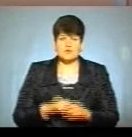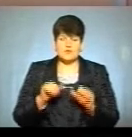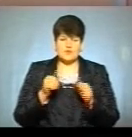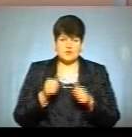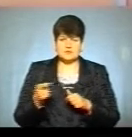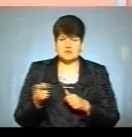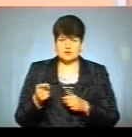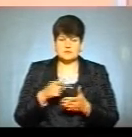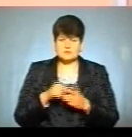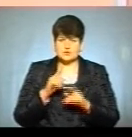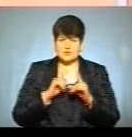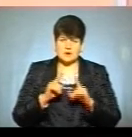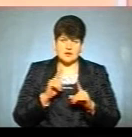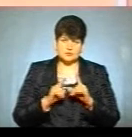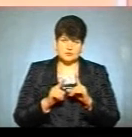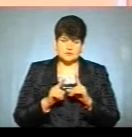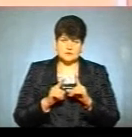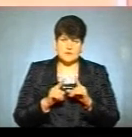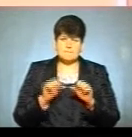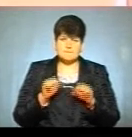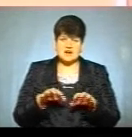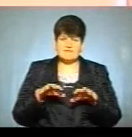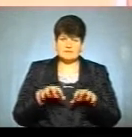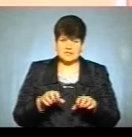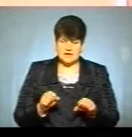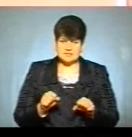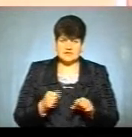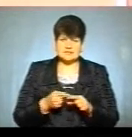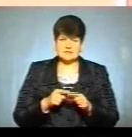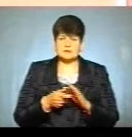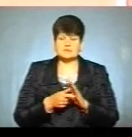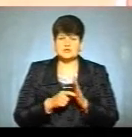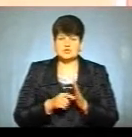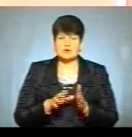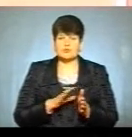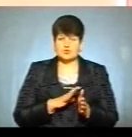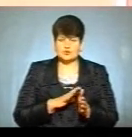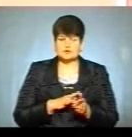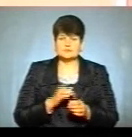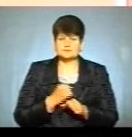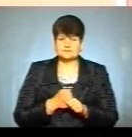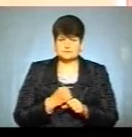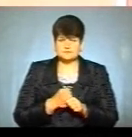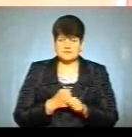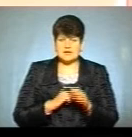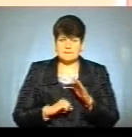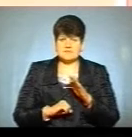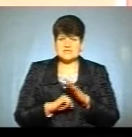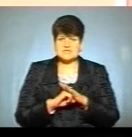Тернопільською міською радою право власності на спільне приміщення було здійснено на